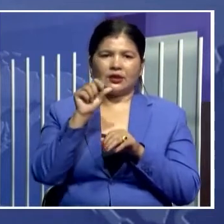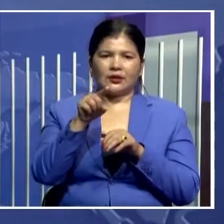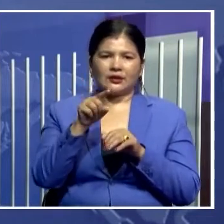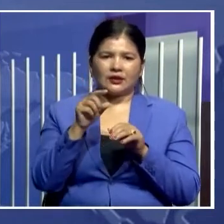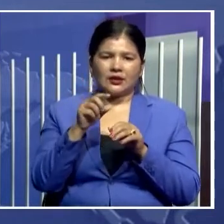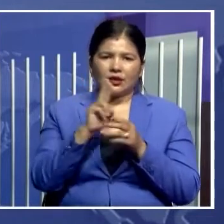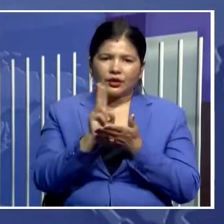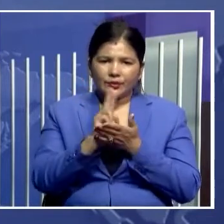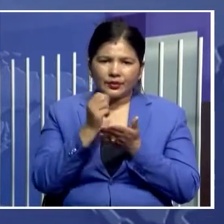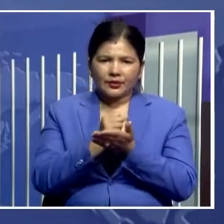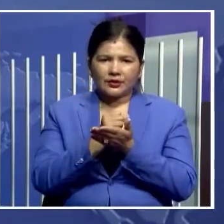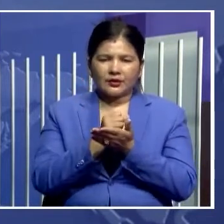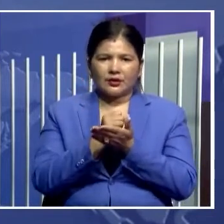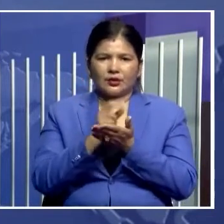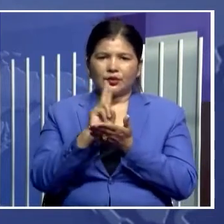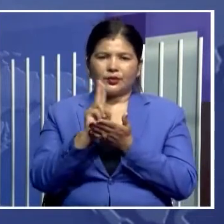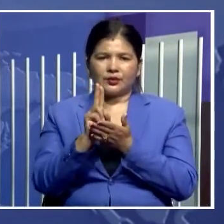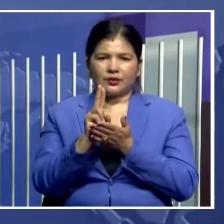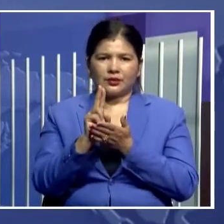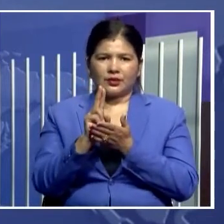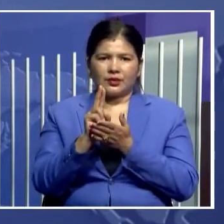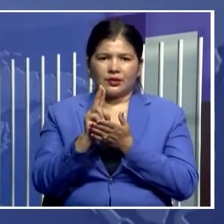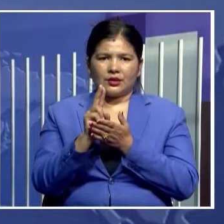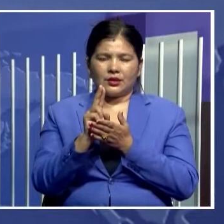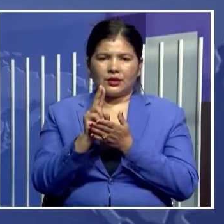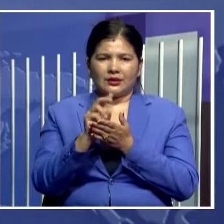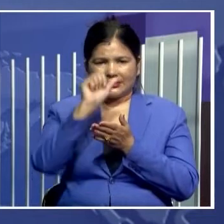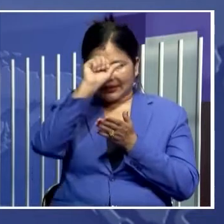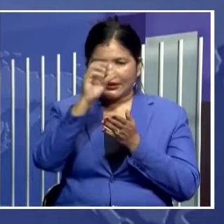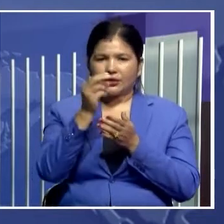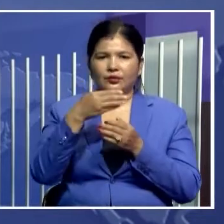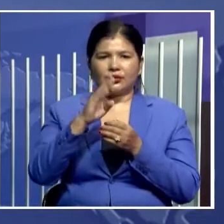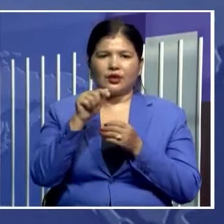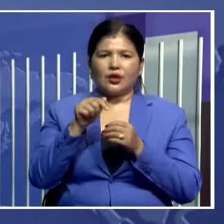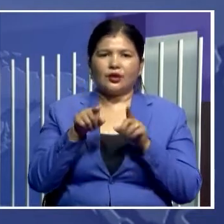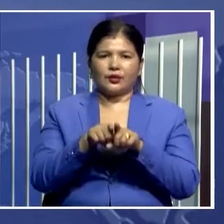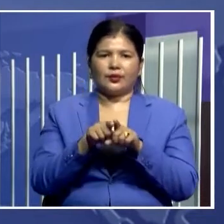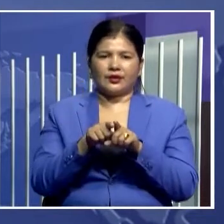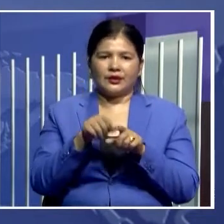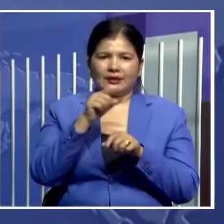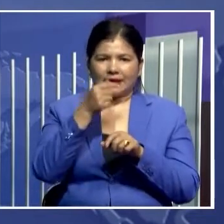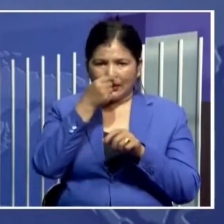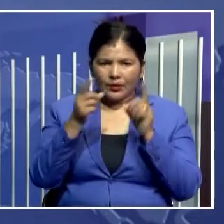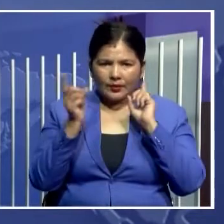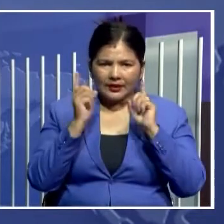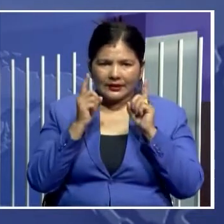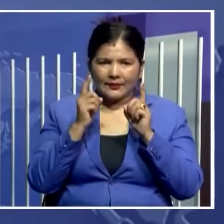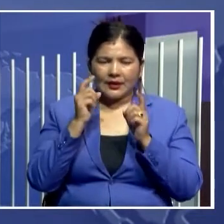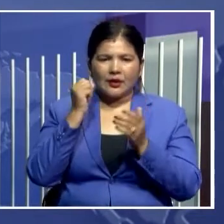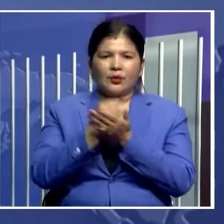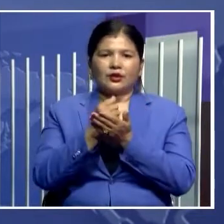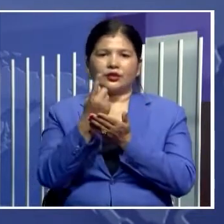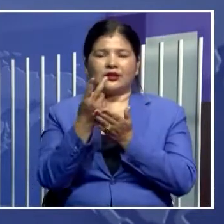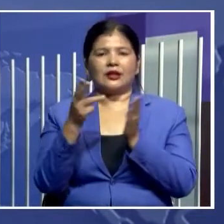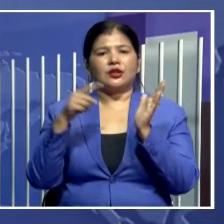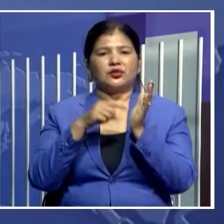भइरहेको परिणाम मतपरिणामको अपडेटको विषयमा हामीलाई जानकारी दिनुहुँदै थियो। अहिलेसम्म पनि त्यहाँको मौन्याल गाउँपालिकामा मतगणना सुरु